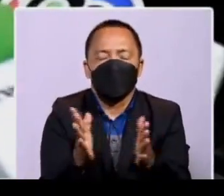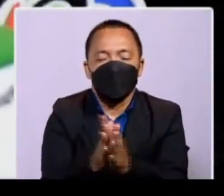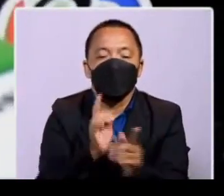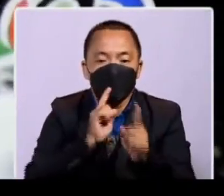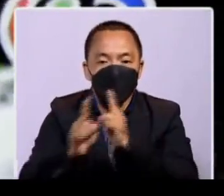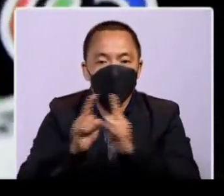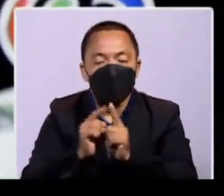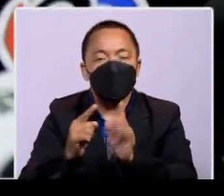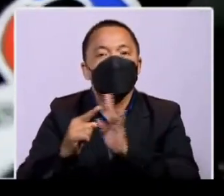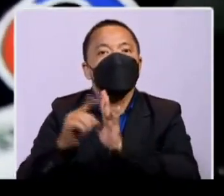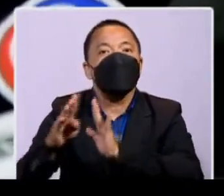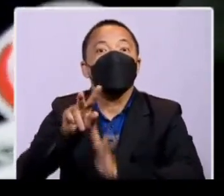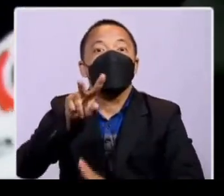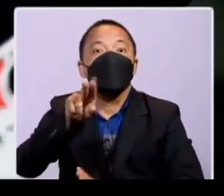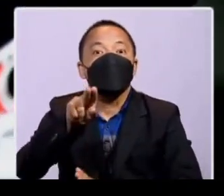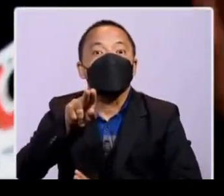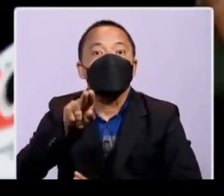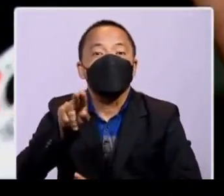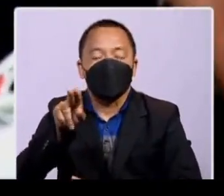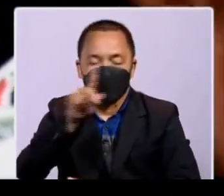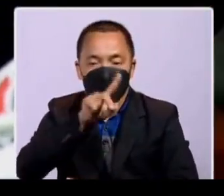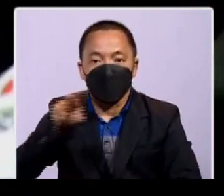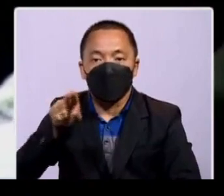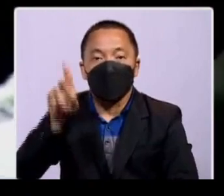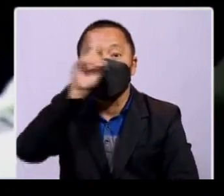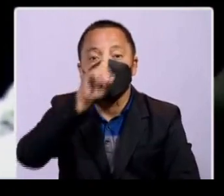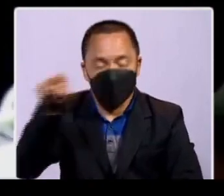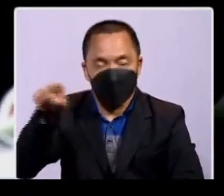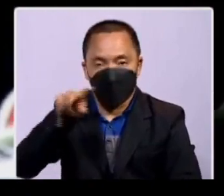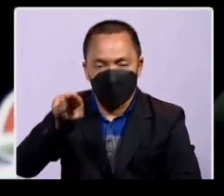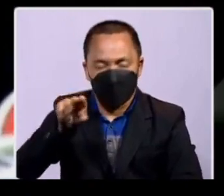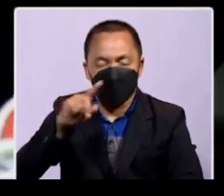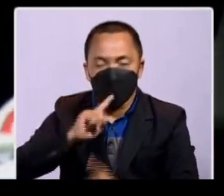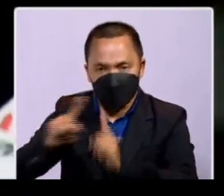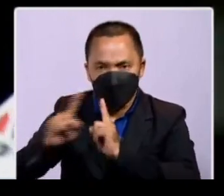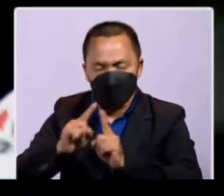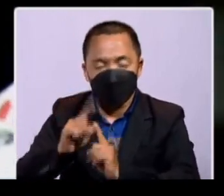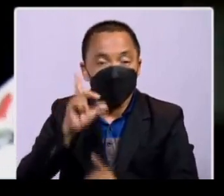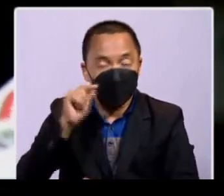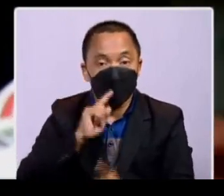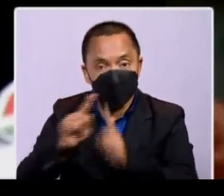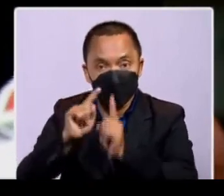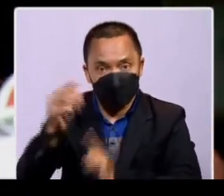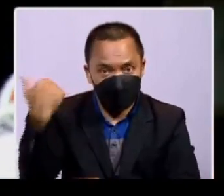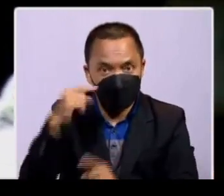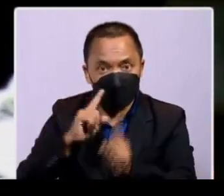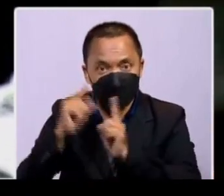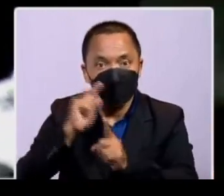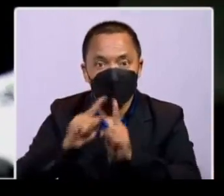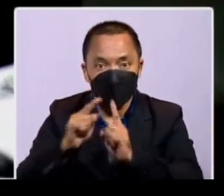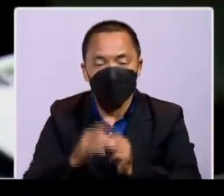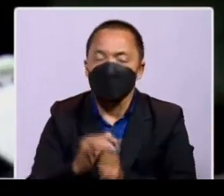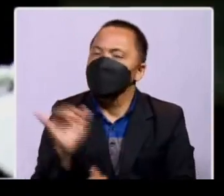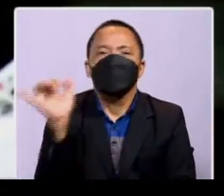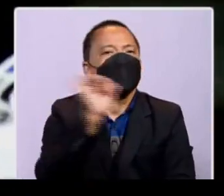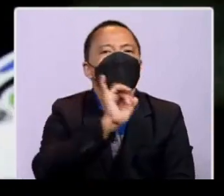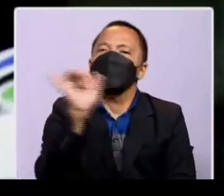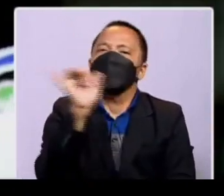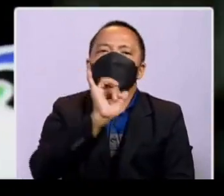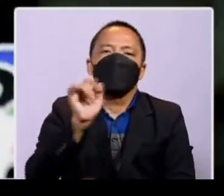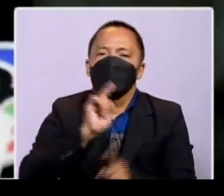คุยกับคุณเบิร์ตแฟนของคุณแตงโมถึงเรื่องที่เกิดขึ้นนักข่าวถามว่าคุณแม่ได้คุยกันบ้างไหมคุณแม่บอกว่ายังไม่ได้